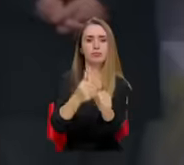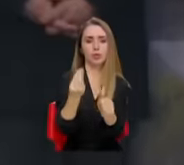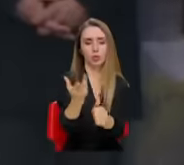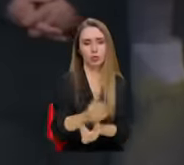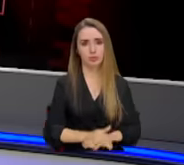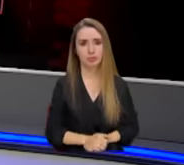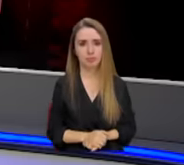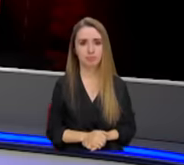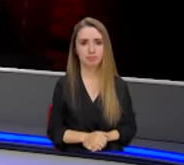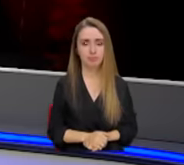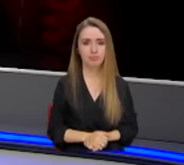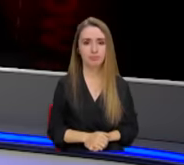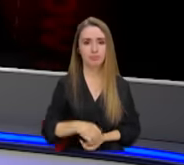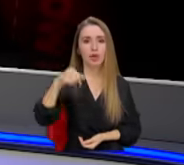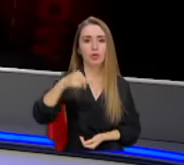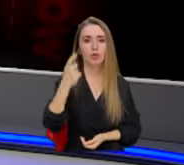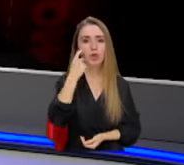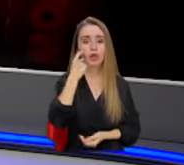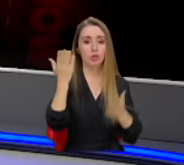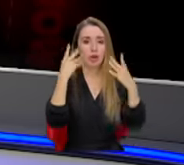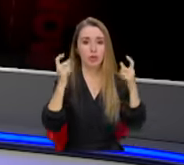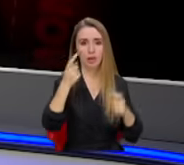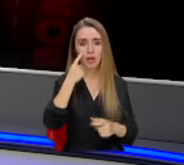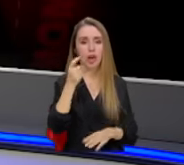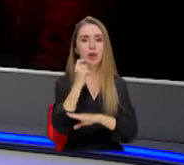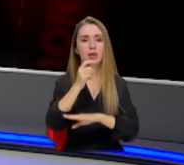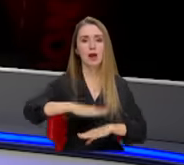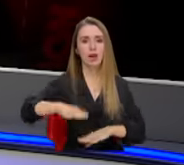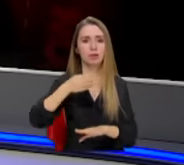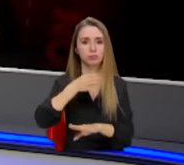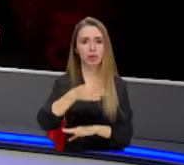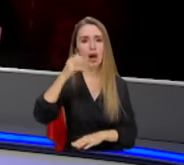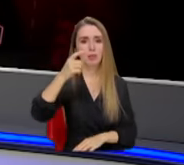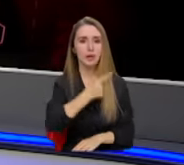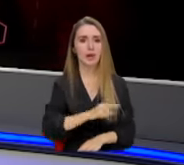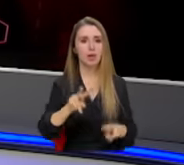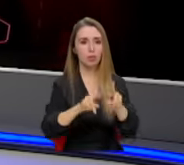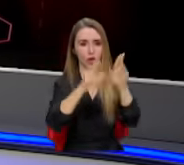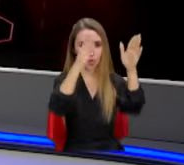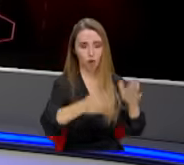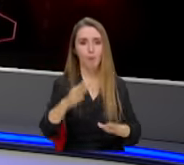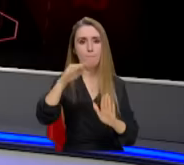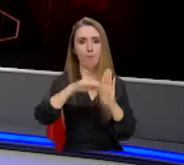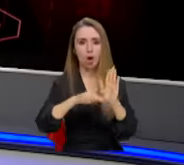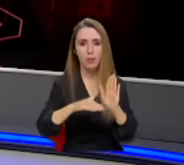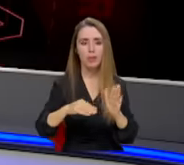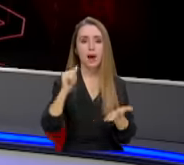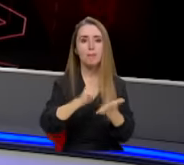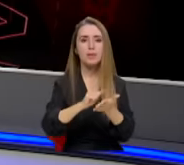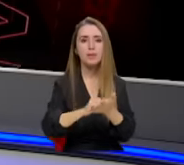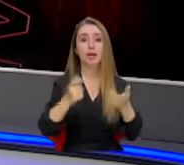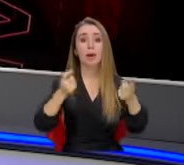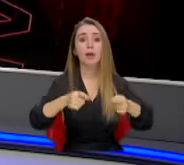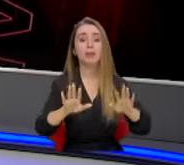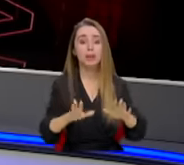durun. Bugün Atatürk Havalimanı'ndaki miting alanını gezen AK Parti adayı kurum programlarını basına